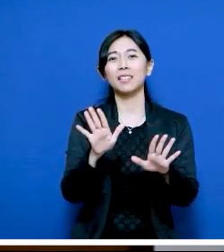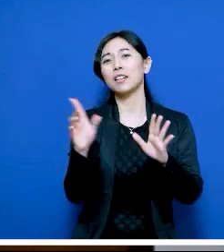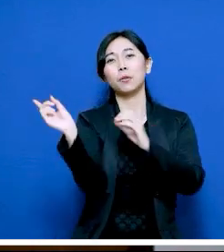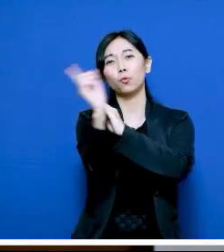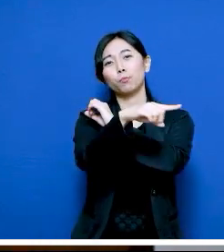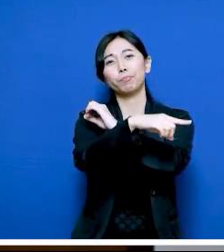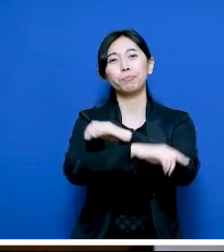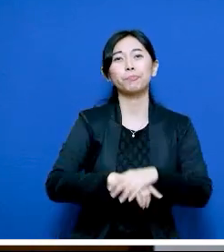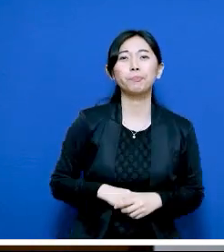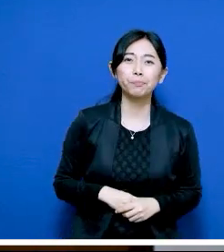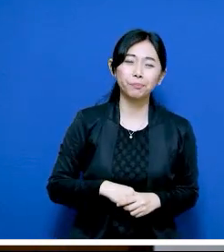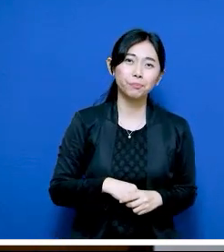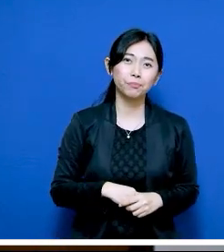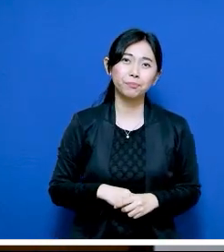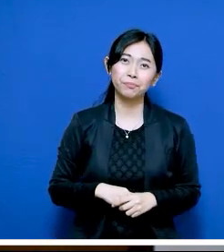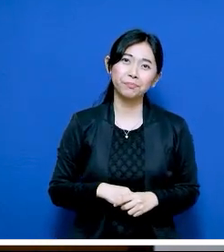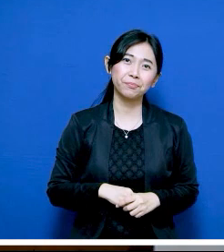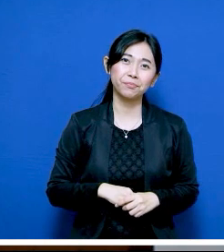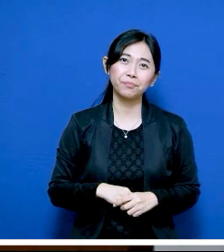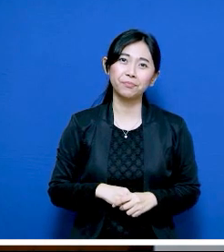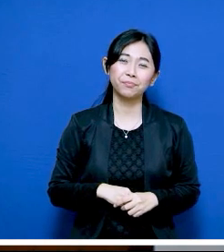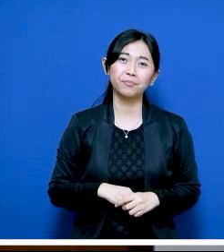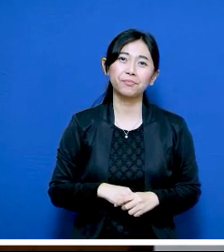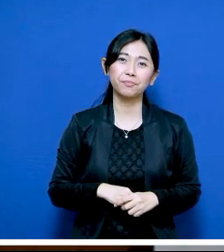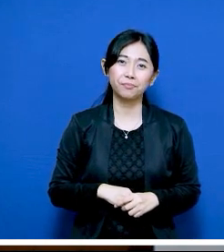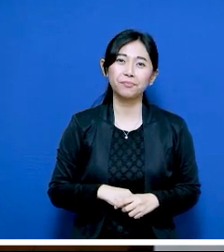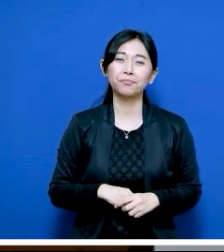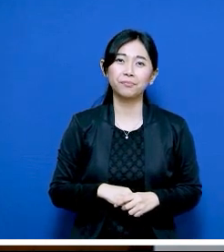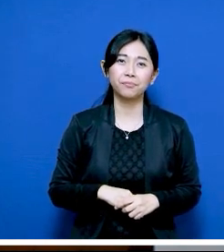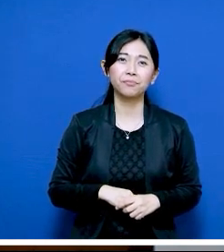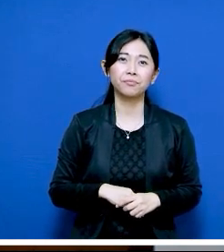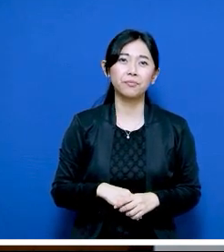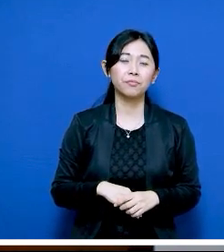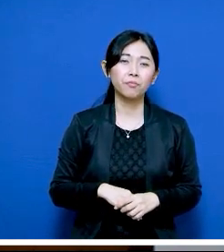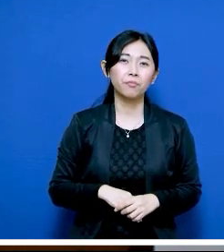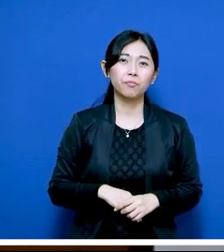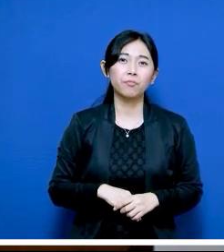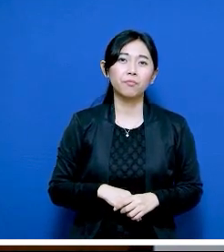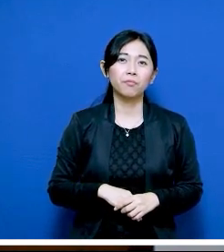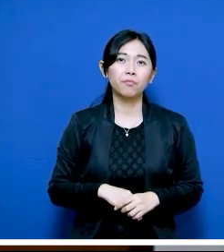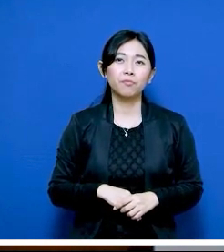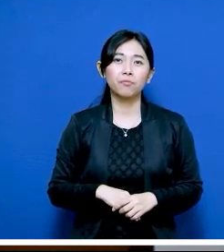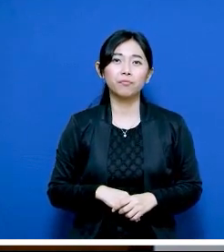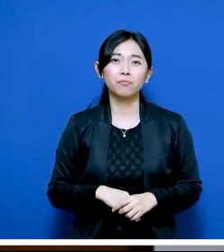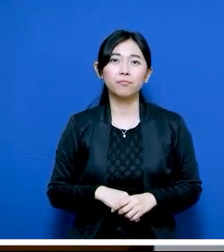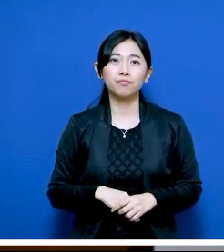pembacaan kita dinyatakan tidak jadi menghukum orang-orang di Niniwe.